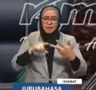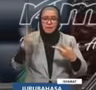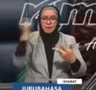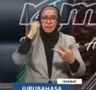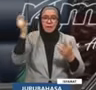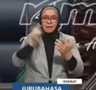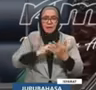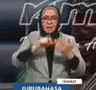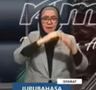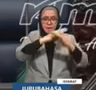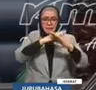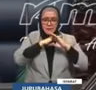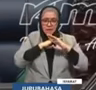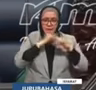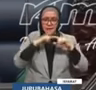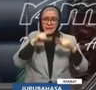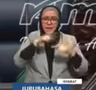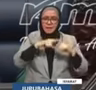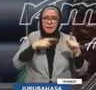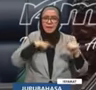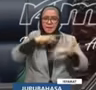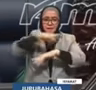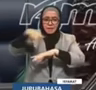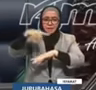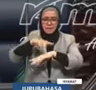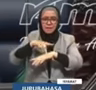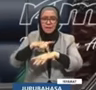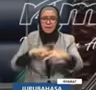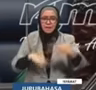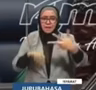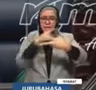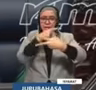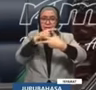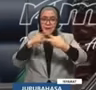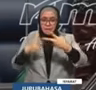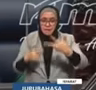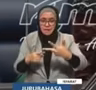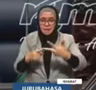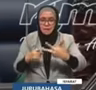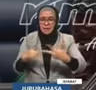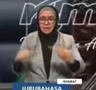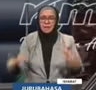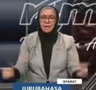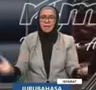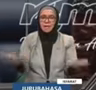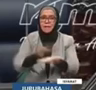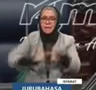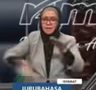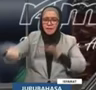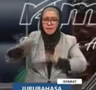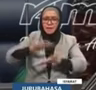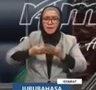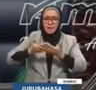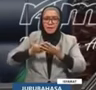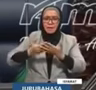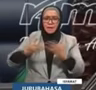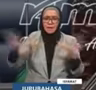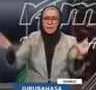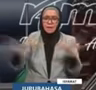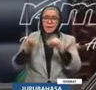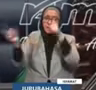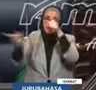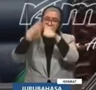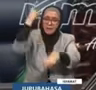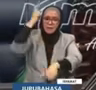pertahanan Filipina telah diadakan buat kali pertamanya sejak 19